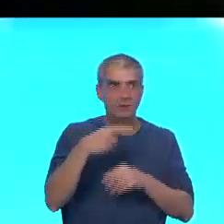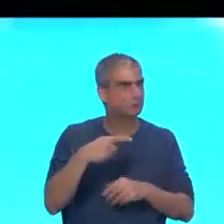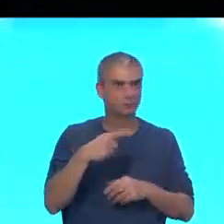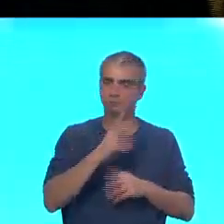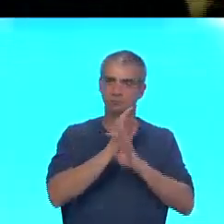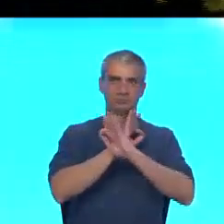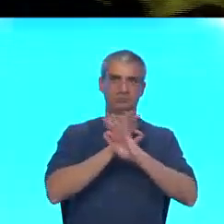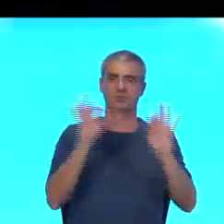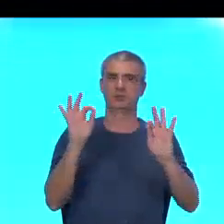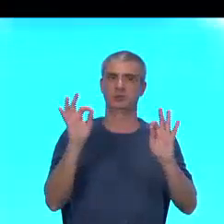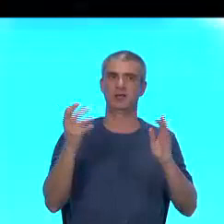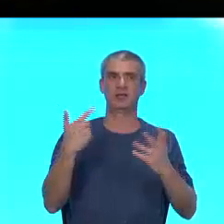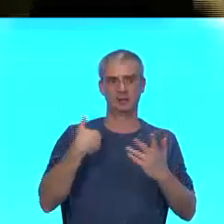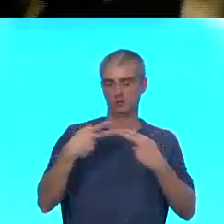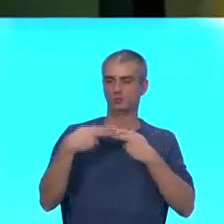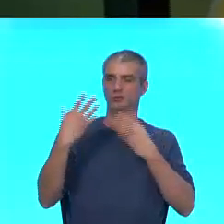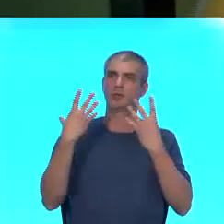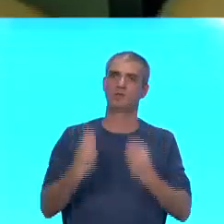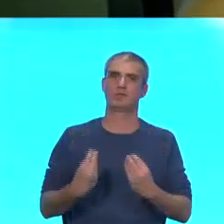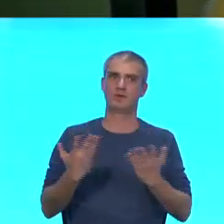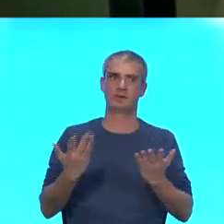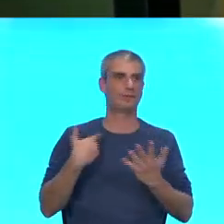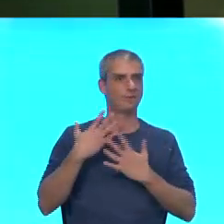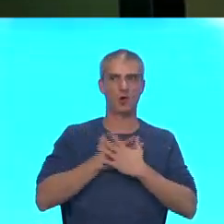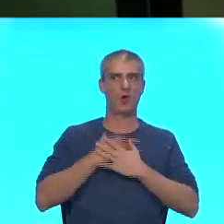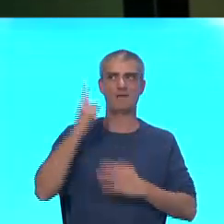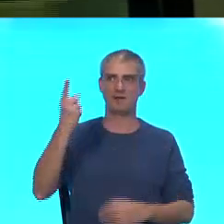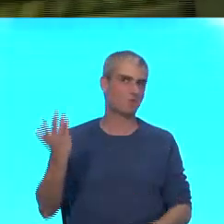מצוין לנו, אנחנו שכנים טובים ואוהבים אותם,